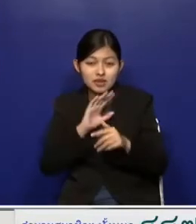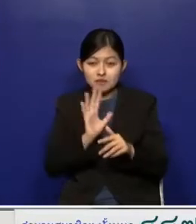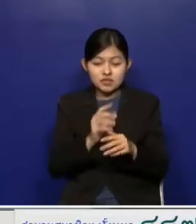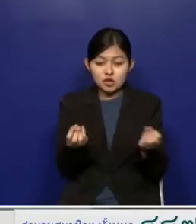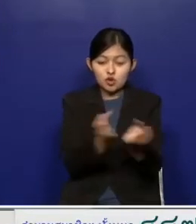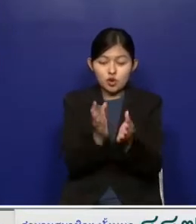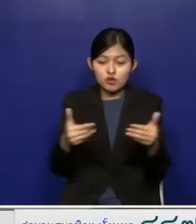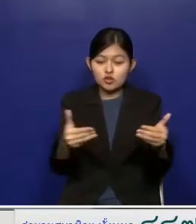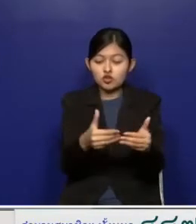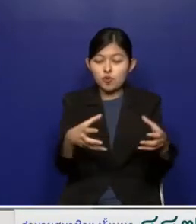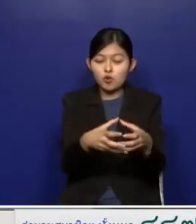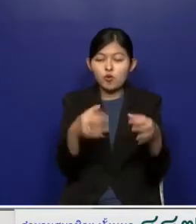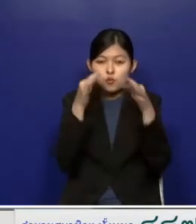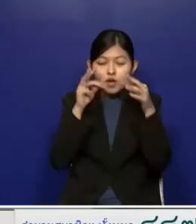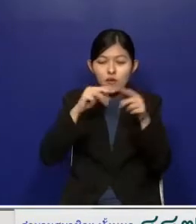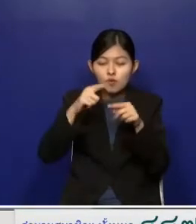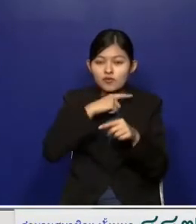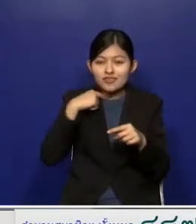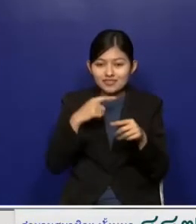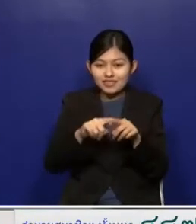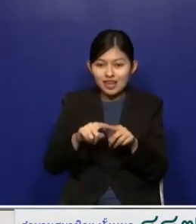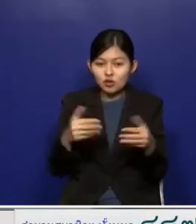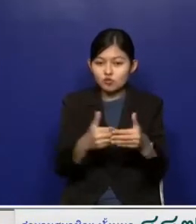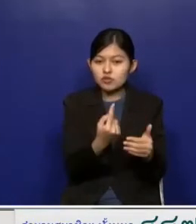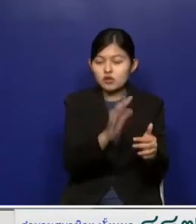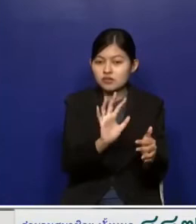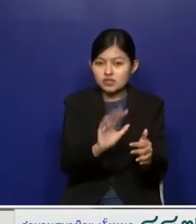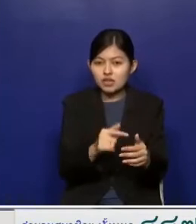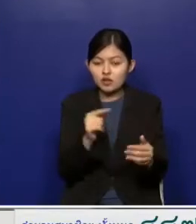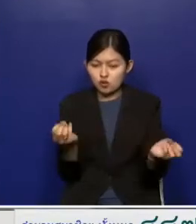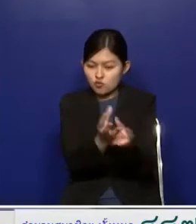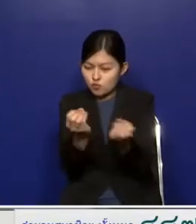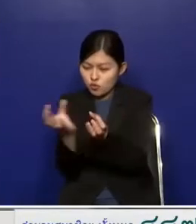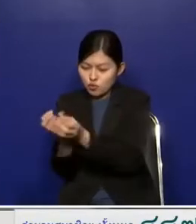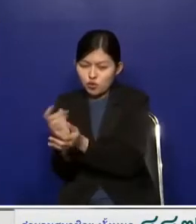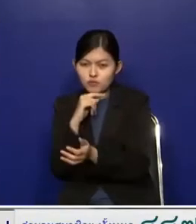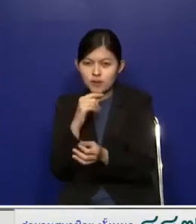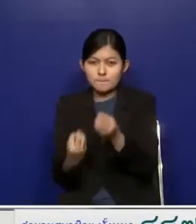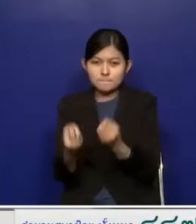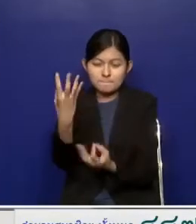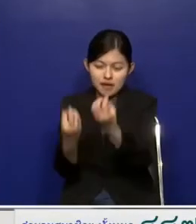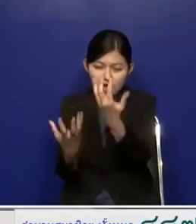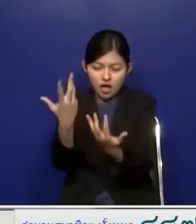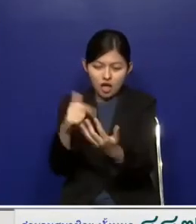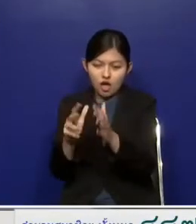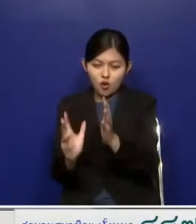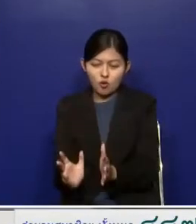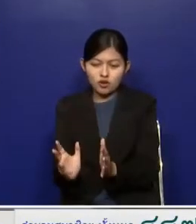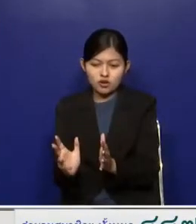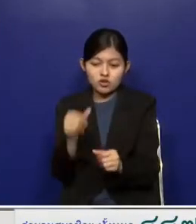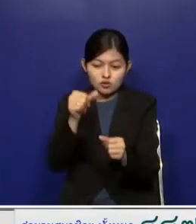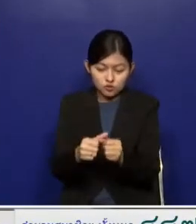์กรมพี่น้อง ชุม ชนลทางลวดไฟคน ซ อยู่ในพ้ท ท ถูก ปา ประกาศ ทัพไม่ วา ป่า ล คน คน ลุก ป่า